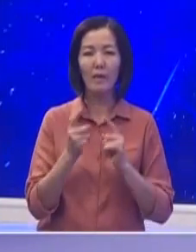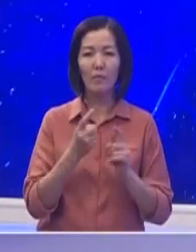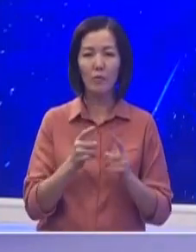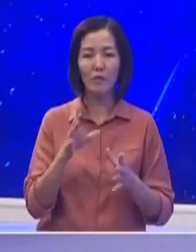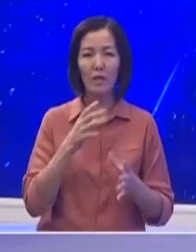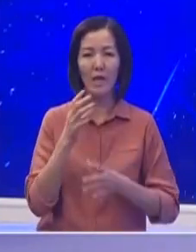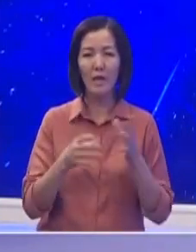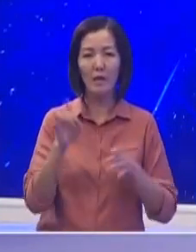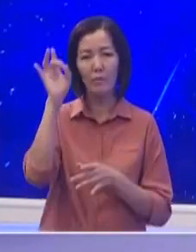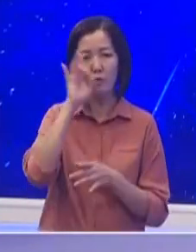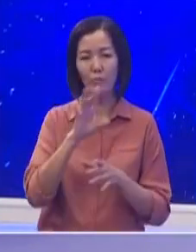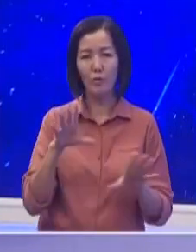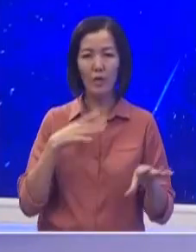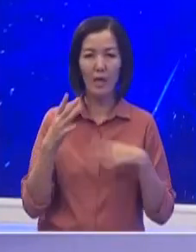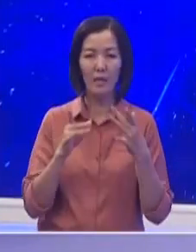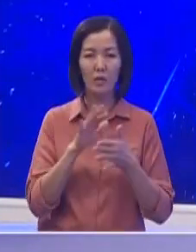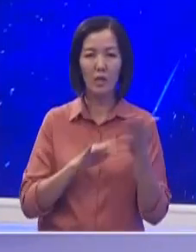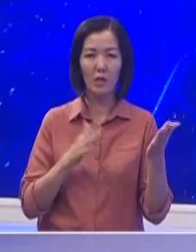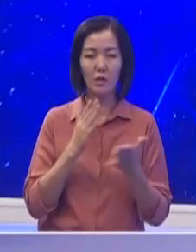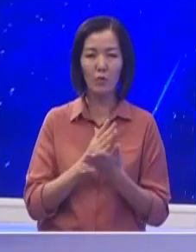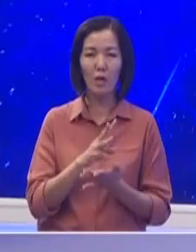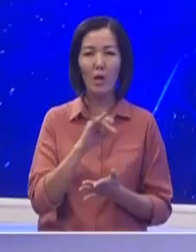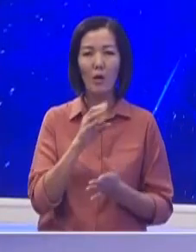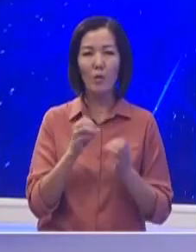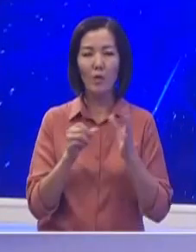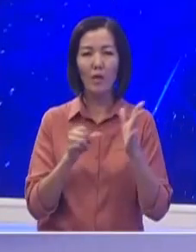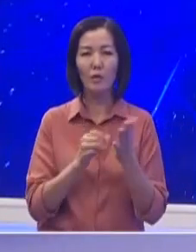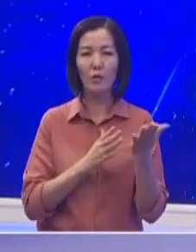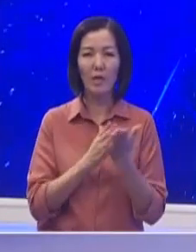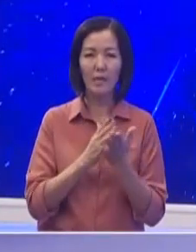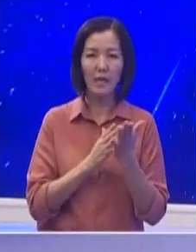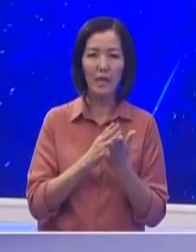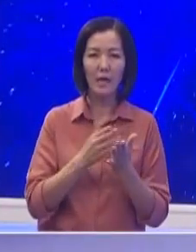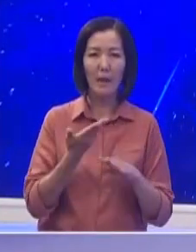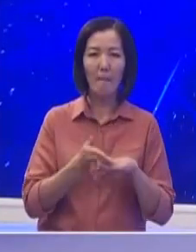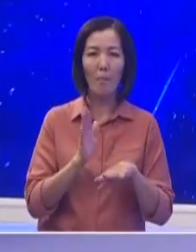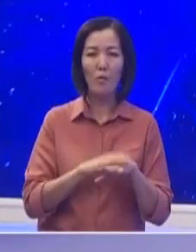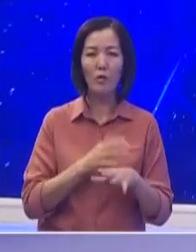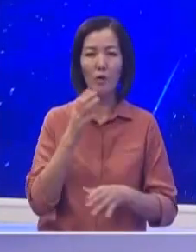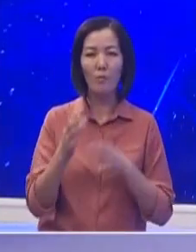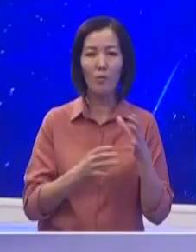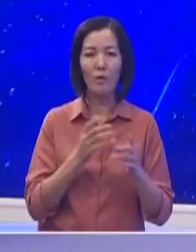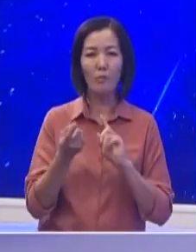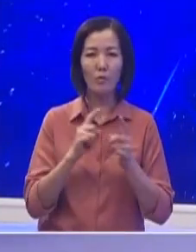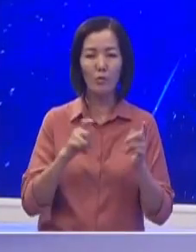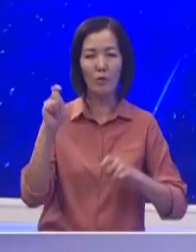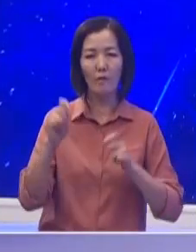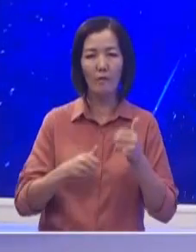әлем чемпионы биыл да бабында. Айта кетейік, маусымның 16-сында ардагерлер арасында Польшада бүкіл әлемдік күрес фестивалі